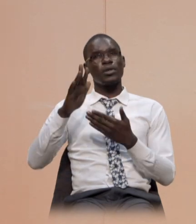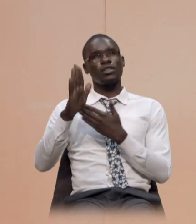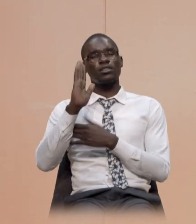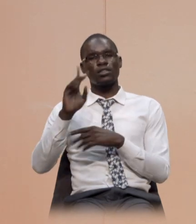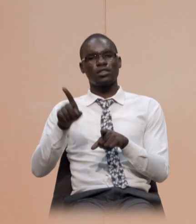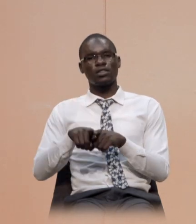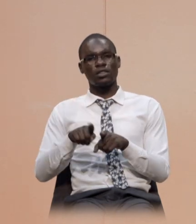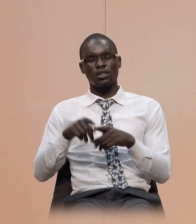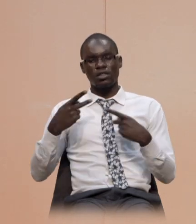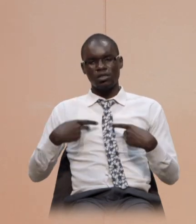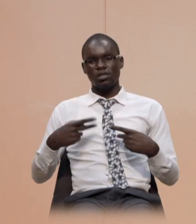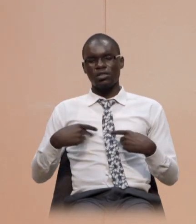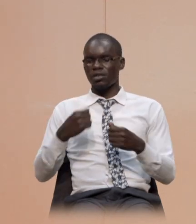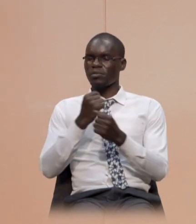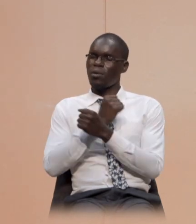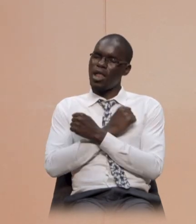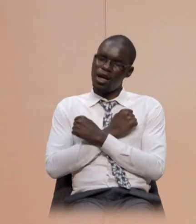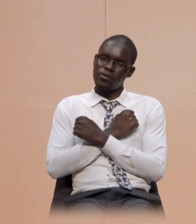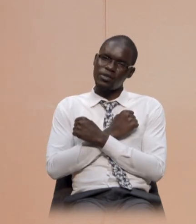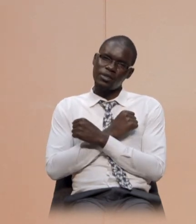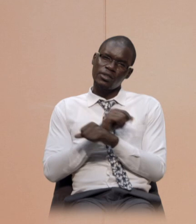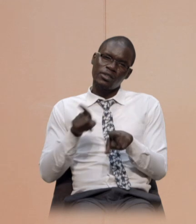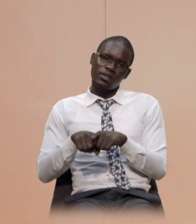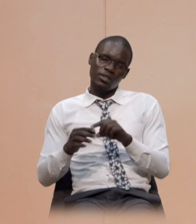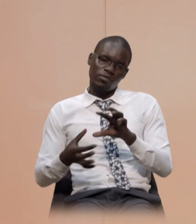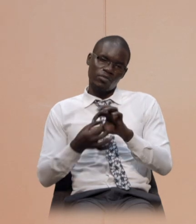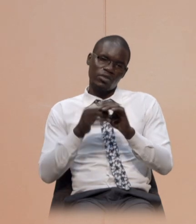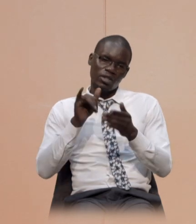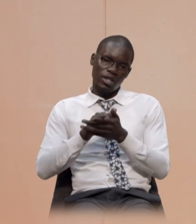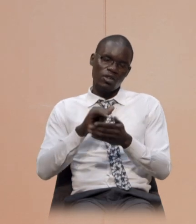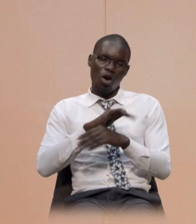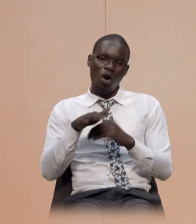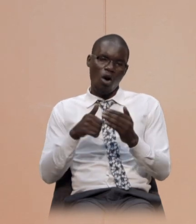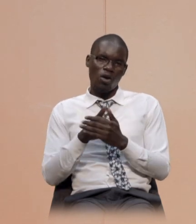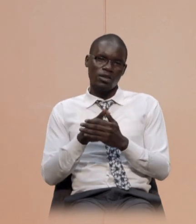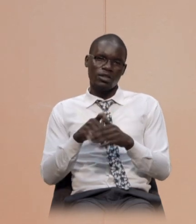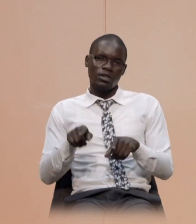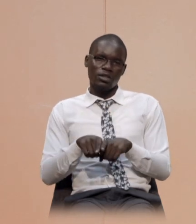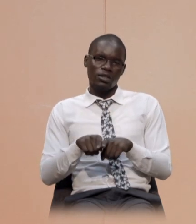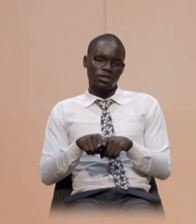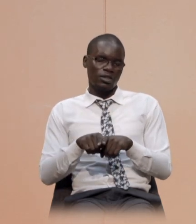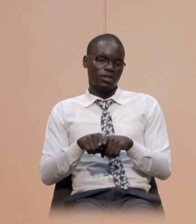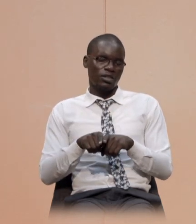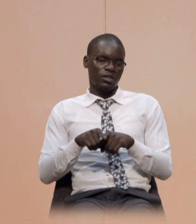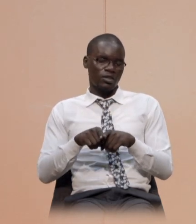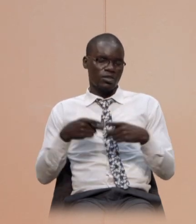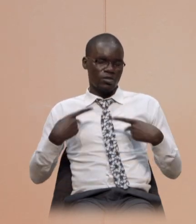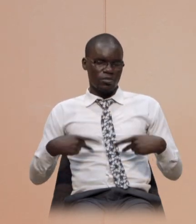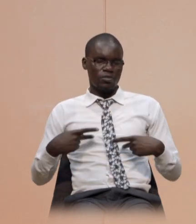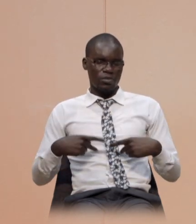ya kupendeza wanadamu, maisha ambao watajisikia kwamba wao pia ni wanadamu wanaoishi